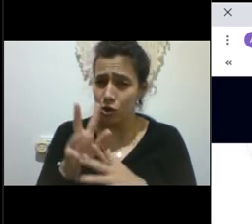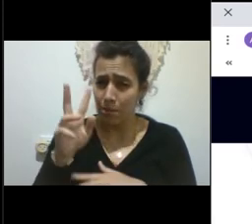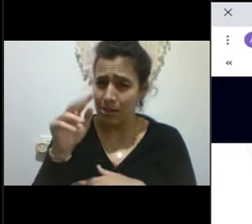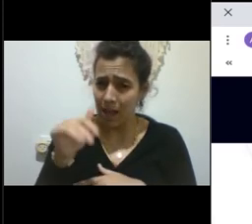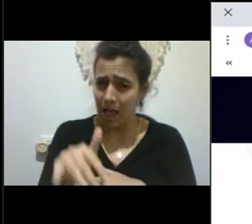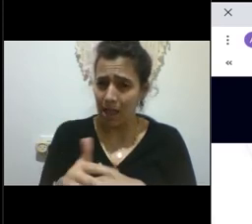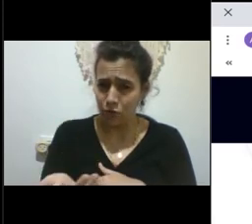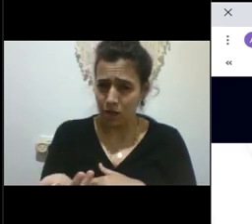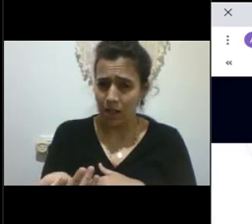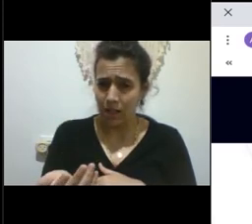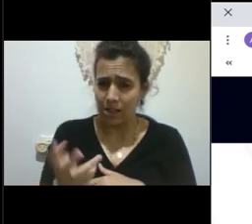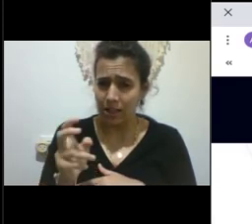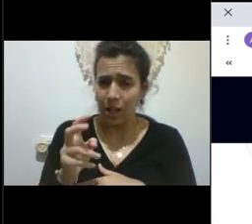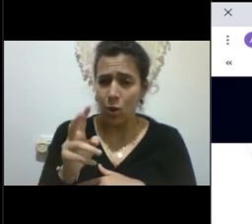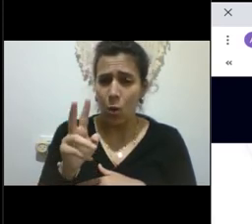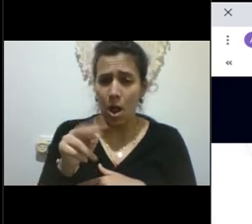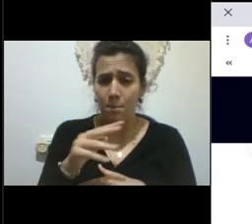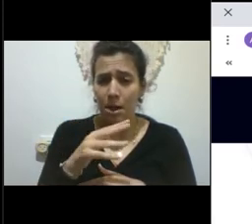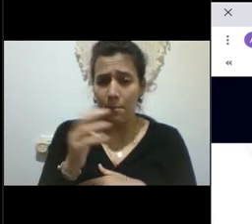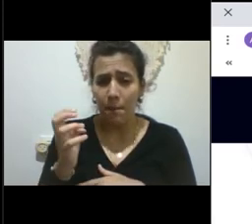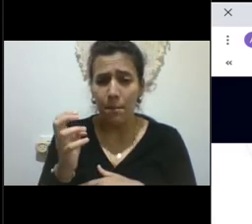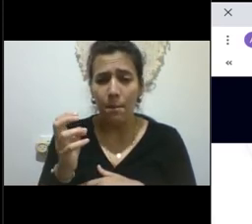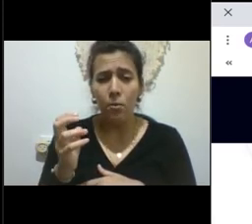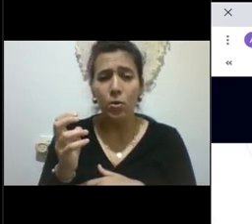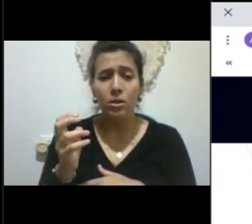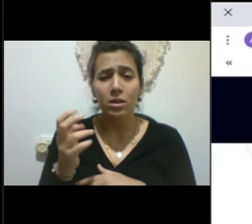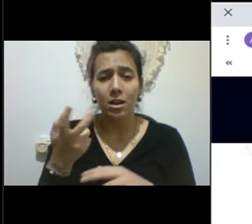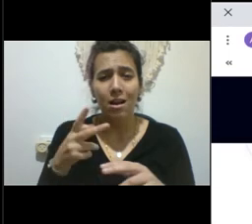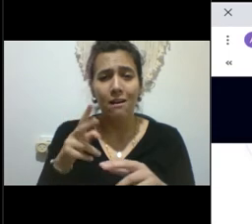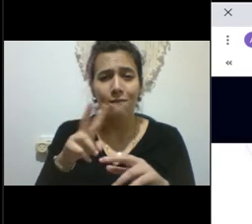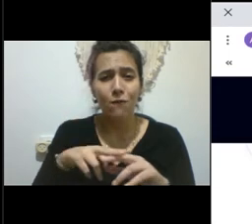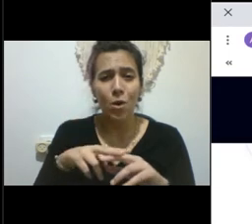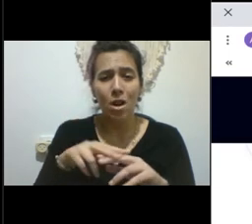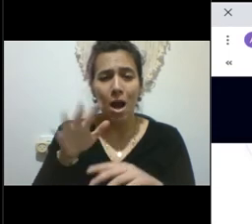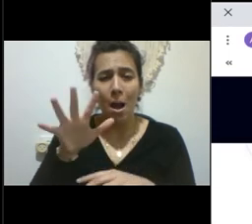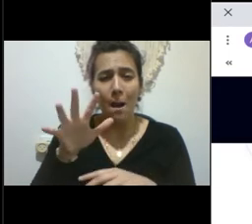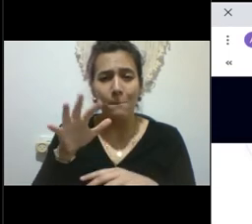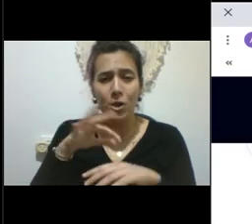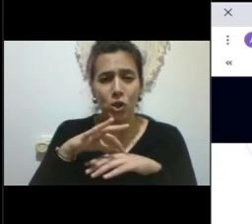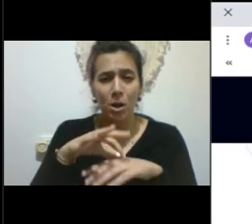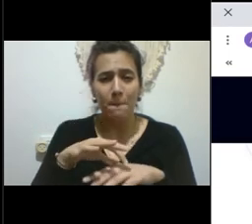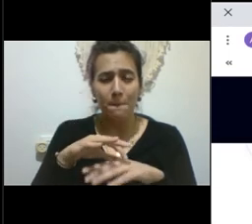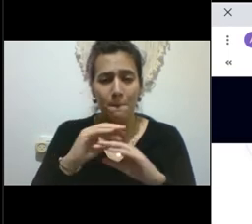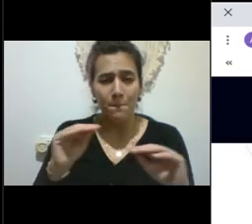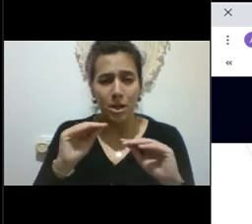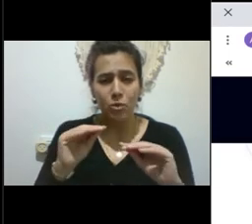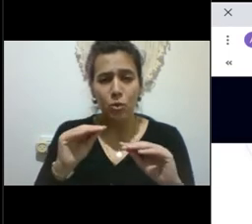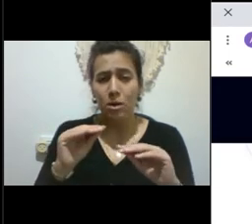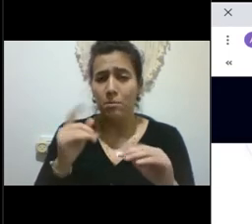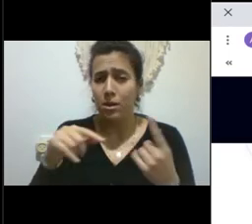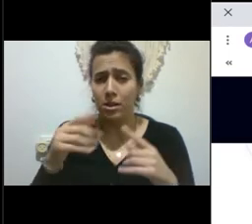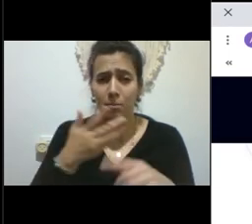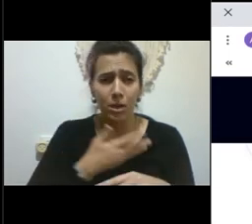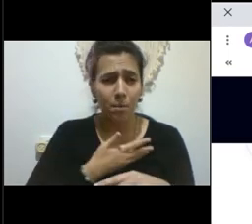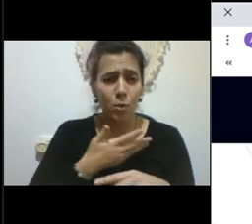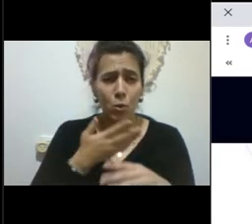5, כפול 5 מנטורים. תקבלו גישה לכל ההקלטות, גם מהעבר וגם שיהיו,